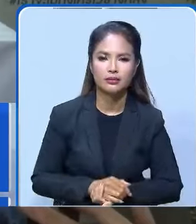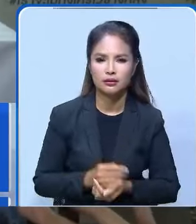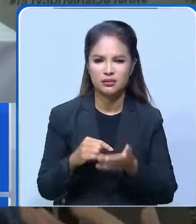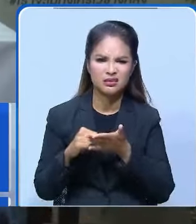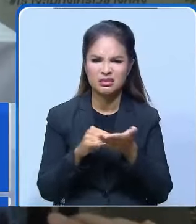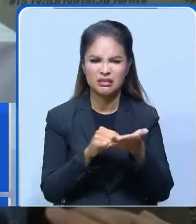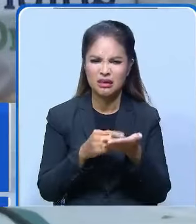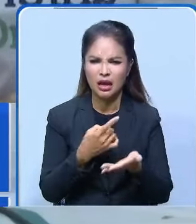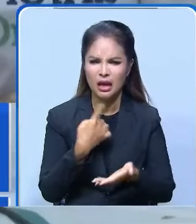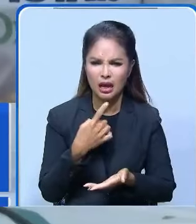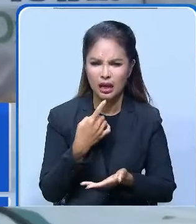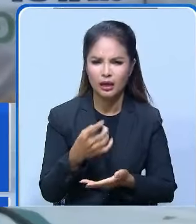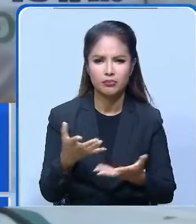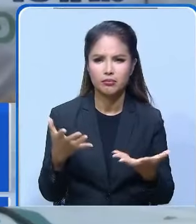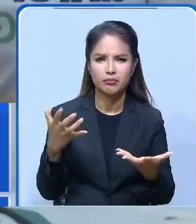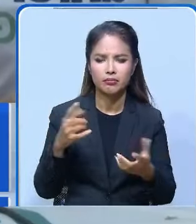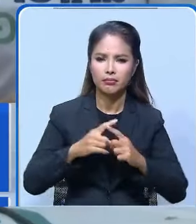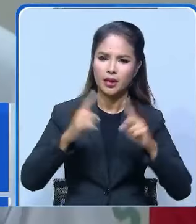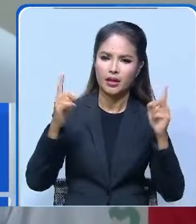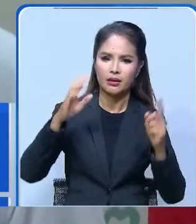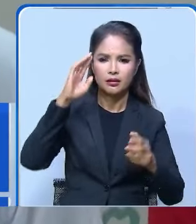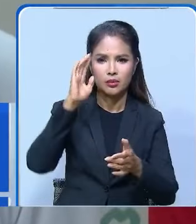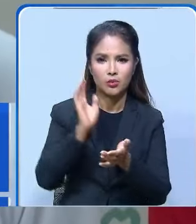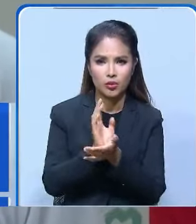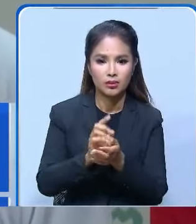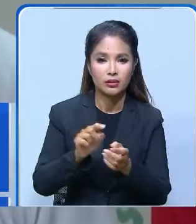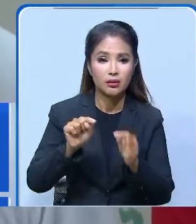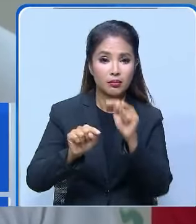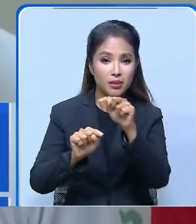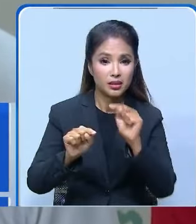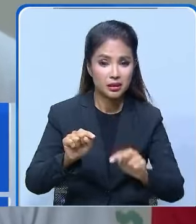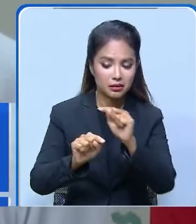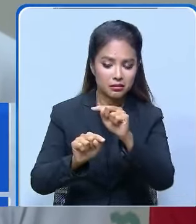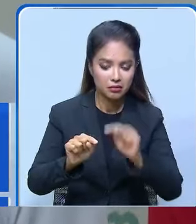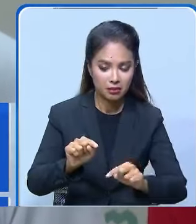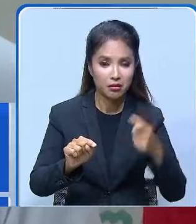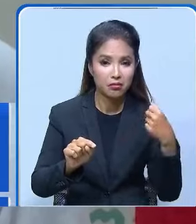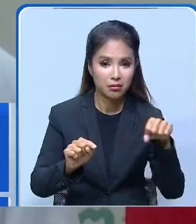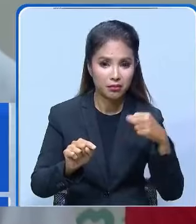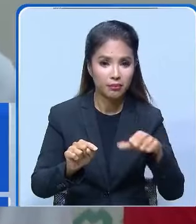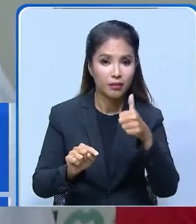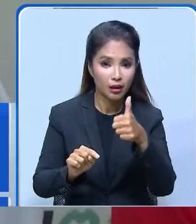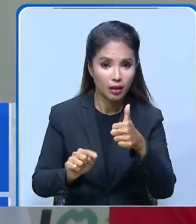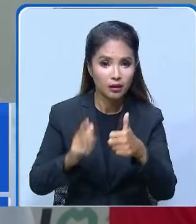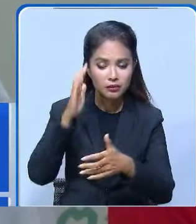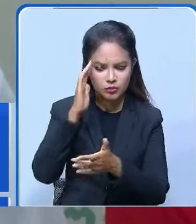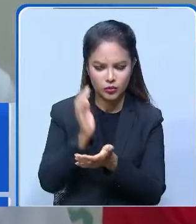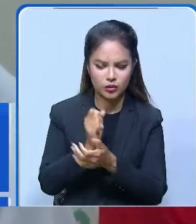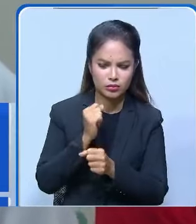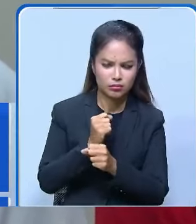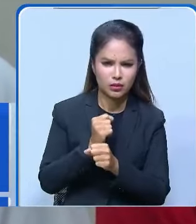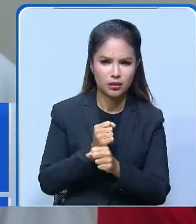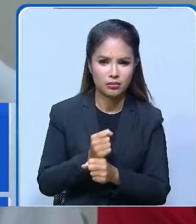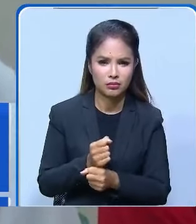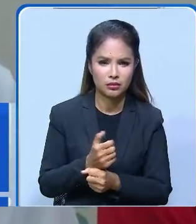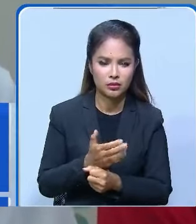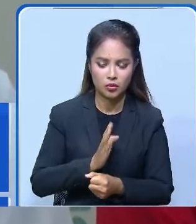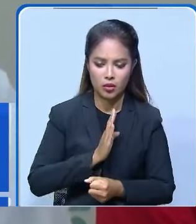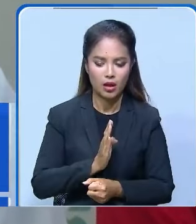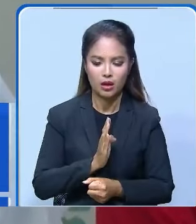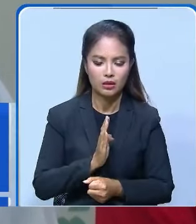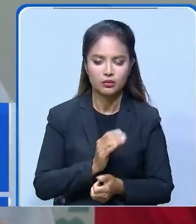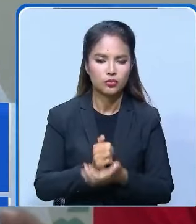ไงหรือเปล่านะครับแต่ว่ามันก็แปลกตรงที่ตำรวจได้เปอร์เซ็นต์ด้วยอ่ะจากการทำงานในอาชีพตำรวจของตัวเองน ะ ในการที่คุณจะต้องเป็นตัวกลางช่วยเหลือประชา